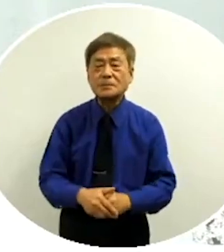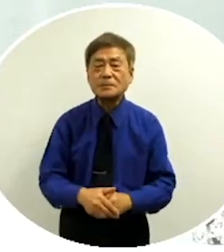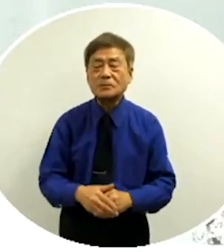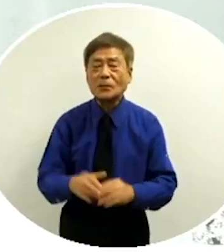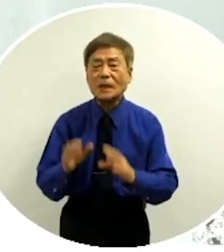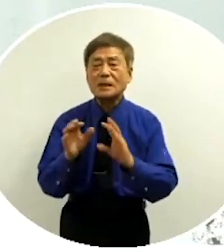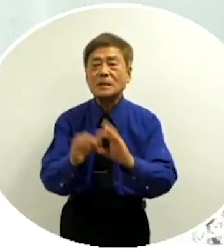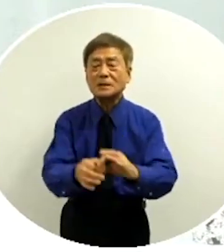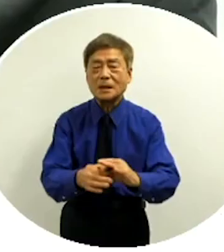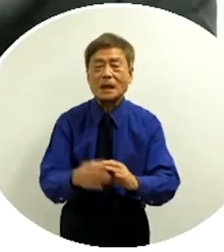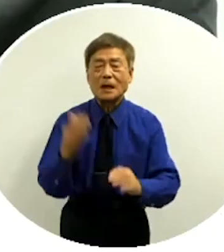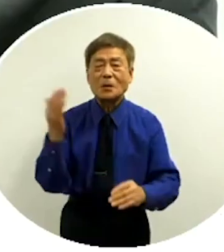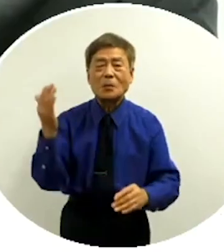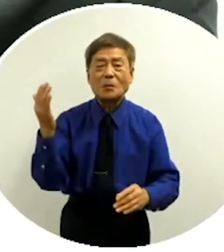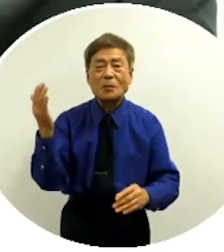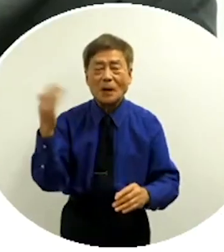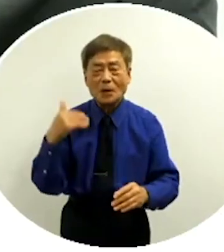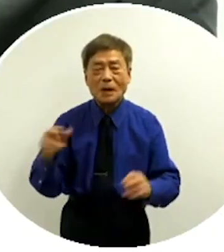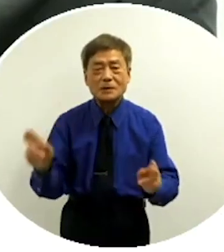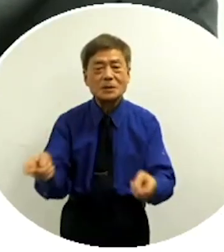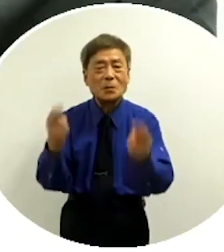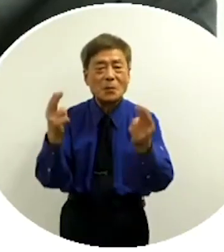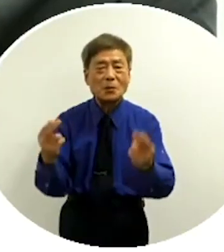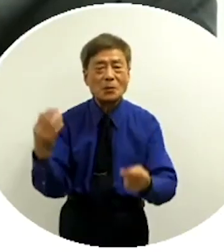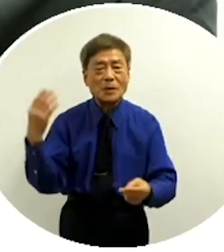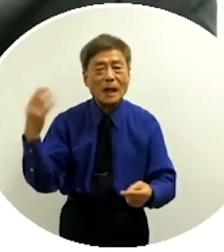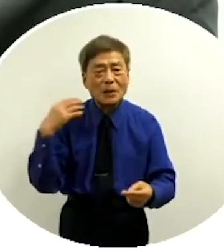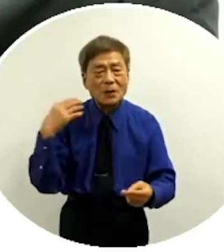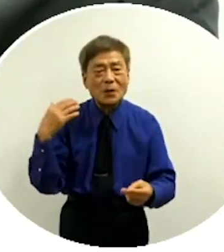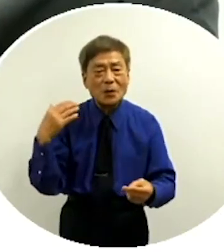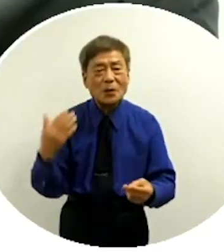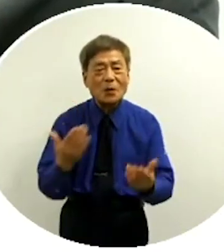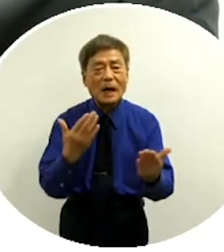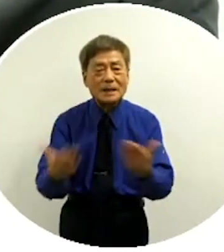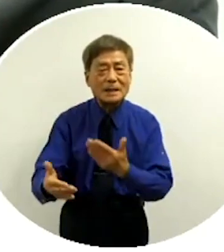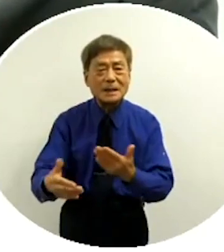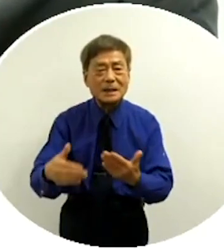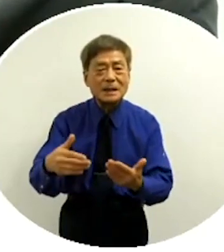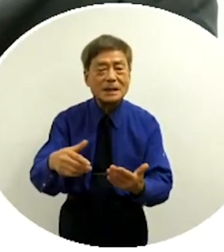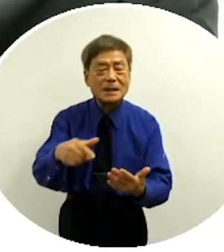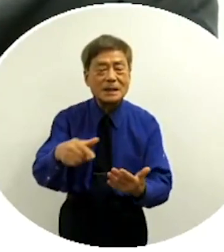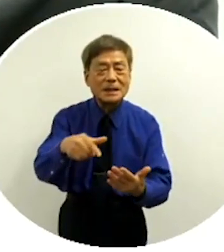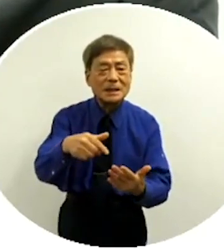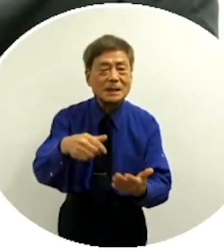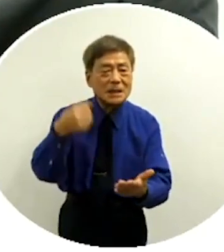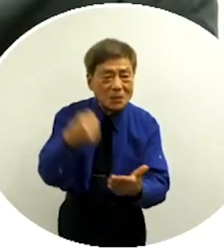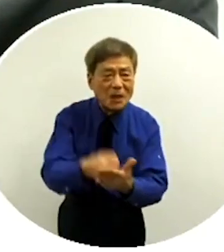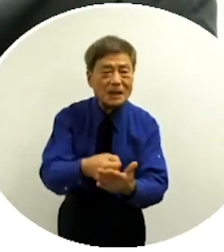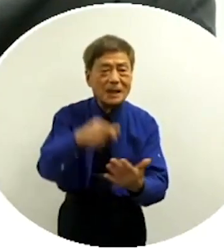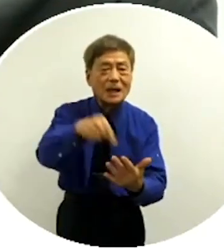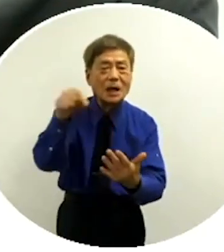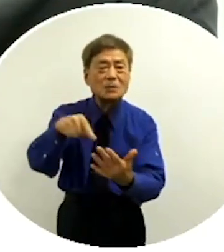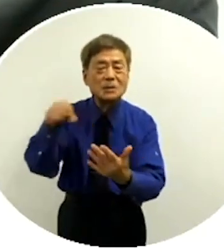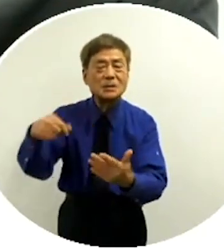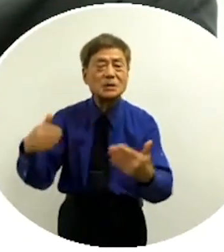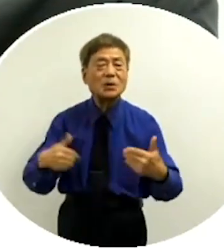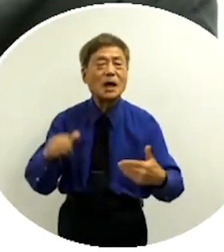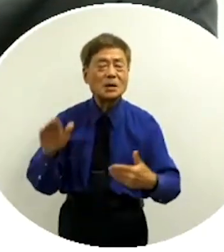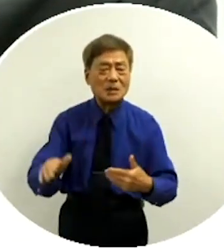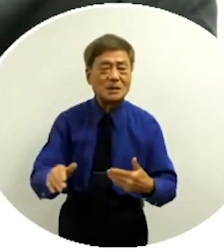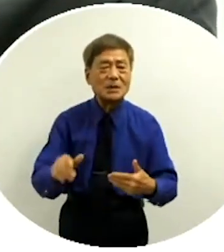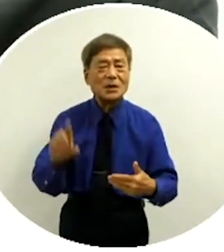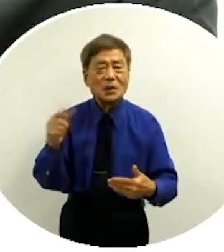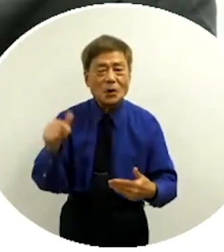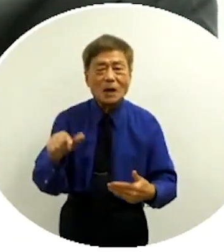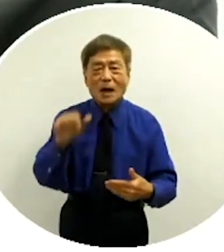から頭にはですね専任の部署きちっと設けて専門家を配置しなきゃならないと思っていますただしお金にも限りがあり